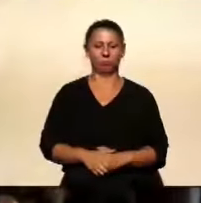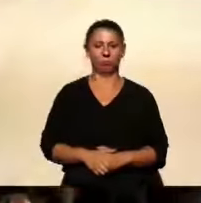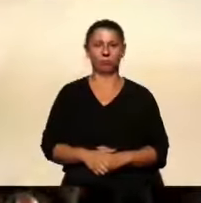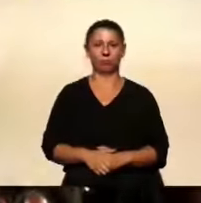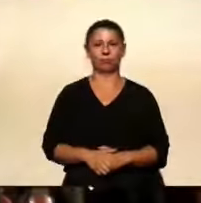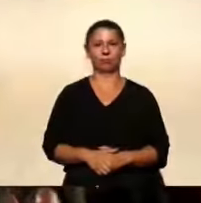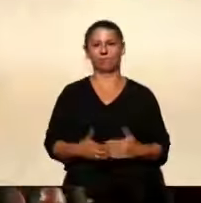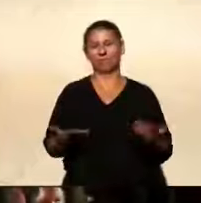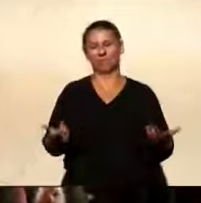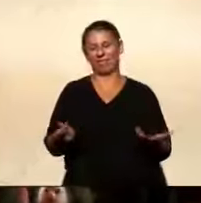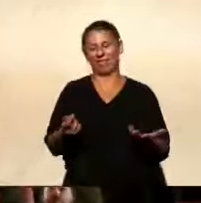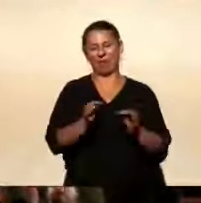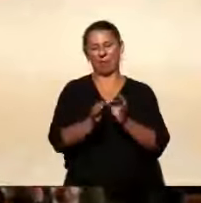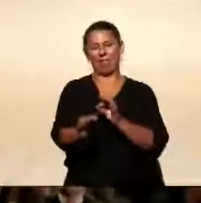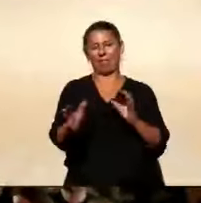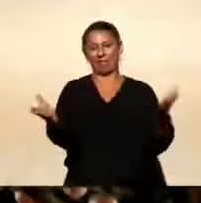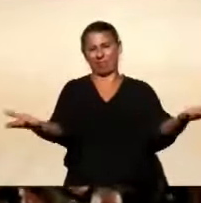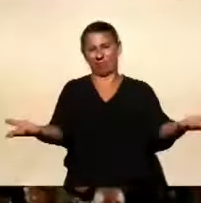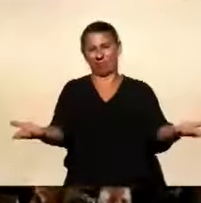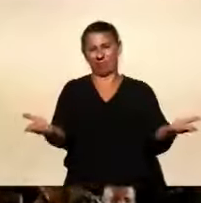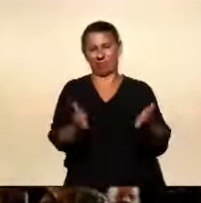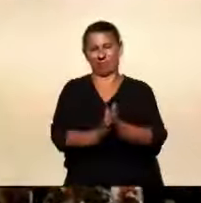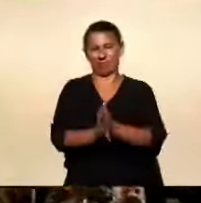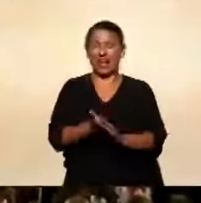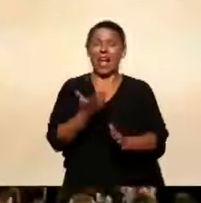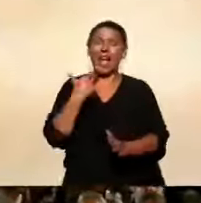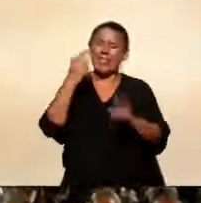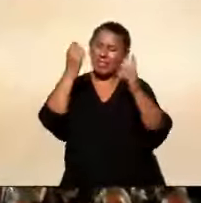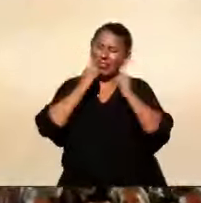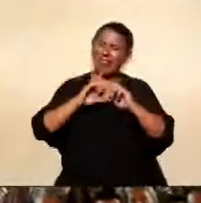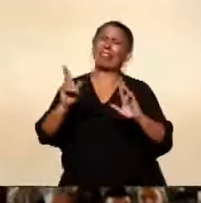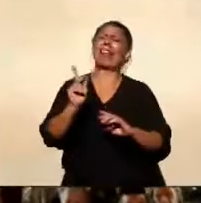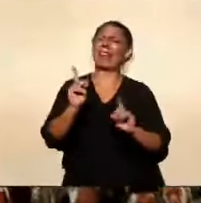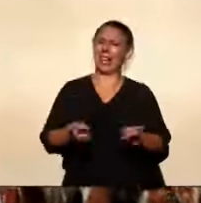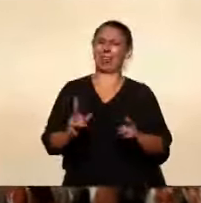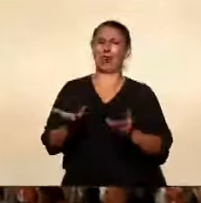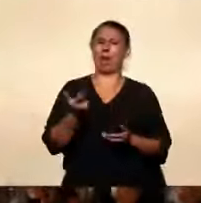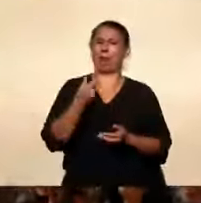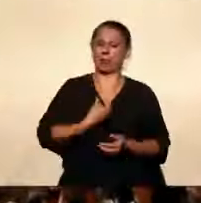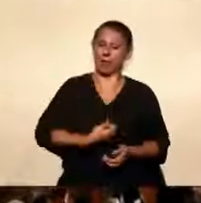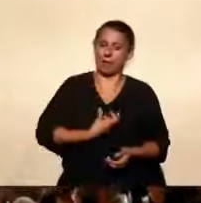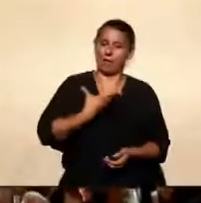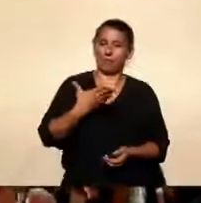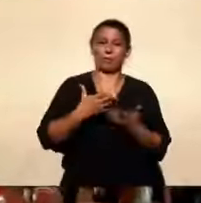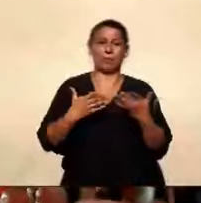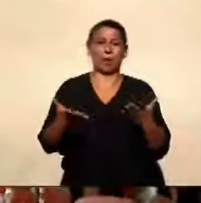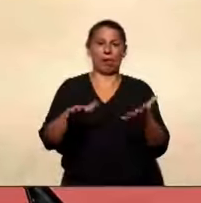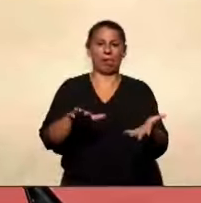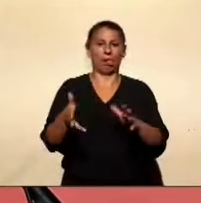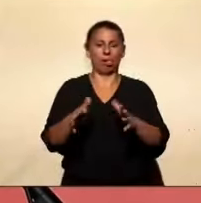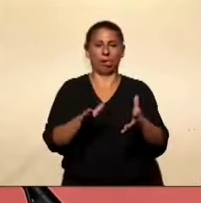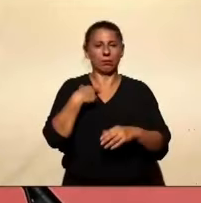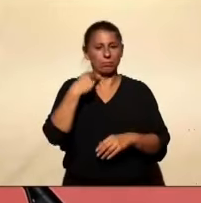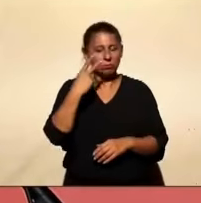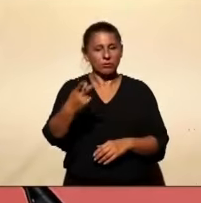Λίγο μέτρο λοιπόν δεν βλάπτει, αλλά είναι ακόμα και αυτό μια έκφραση των μεγάλων αντιφάσεων και